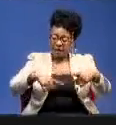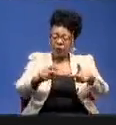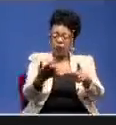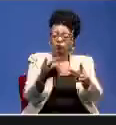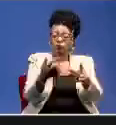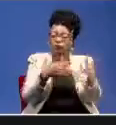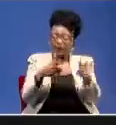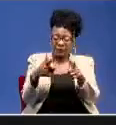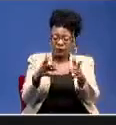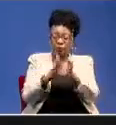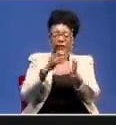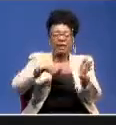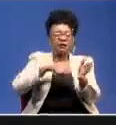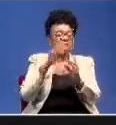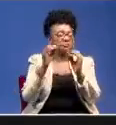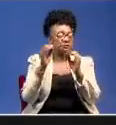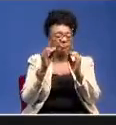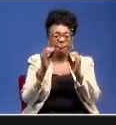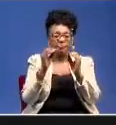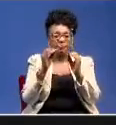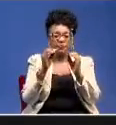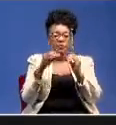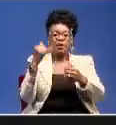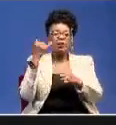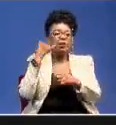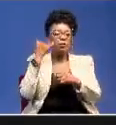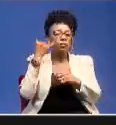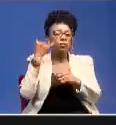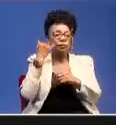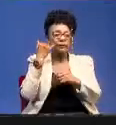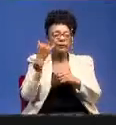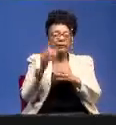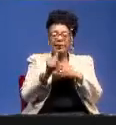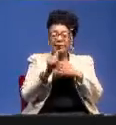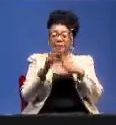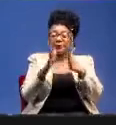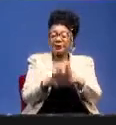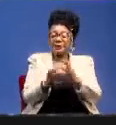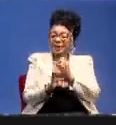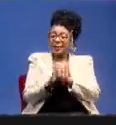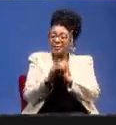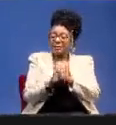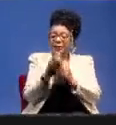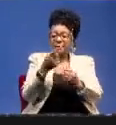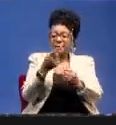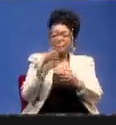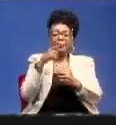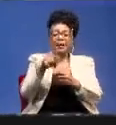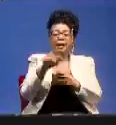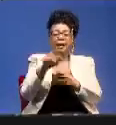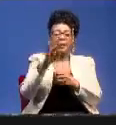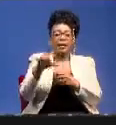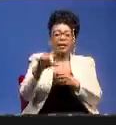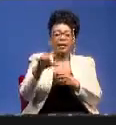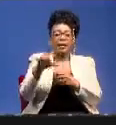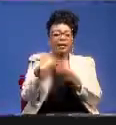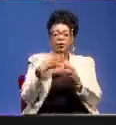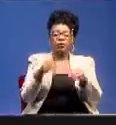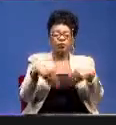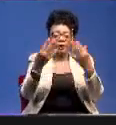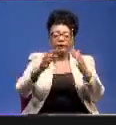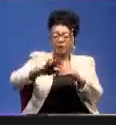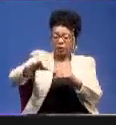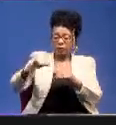sababu tulikusupport. Katika kaunti ya Nakuru, viongozi hao walieleza kuwa mswada huo pia unataka kuzipa